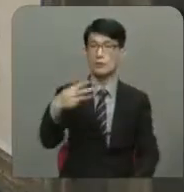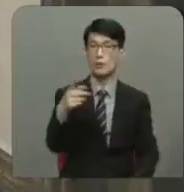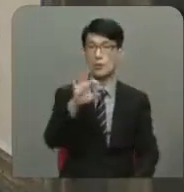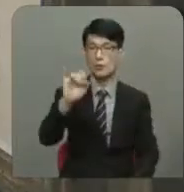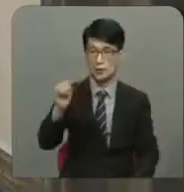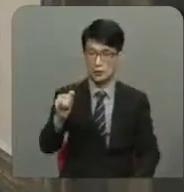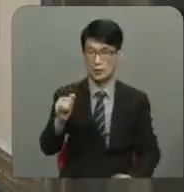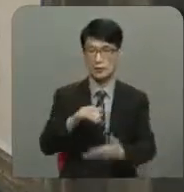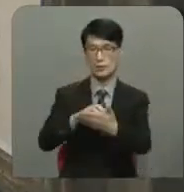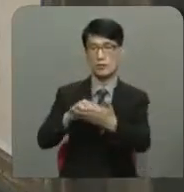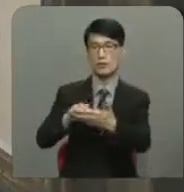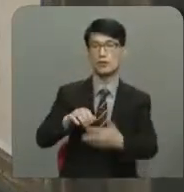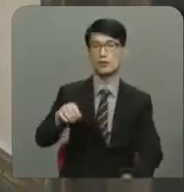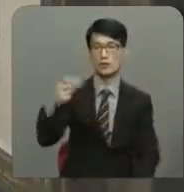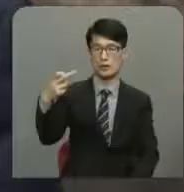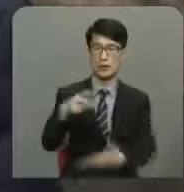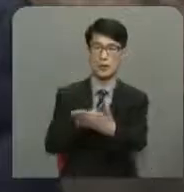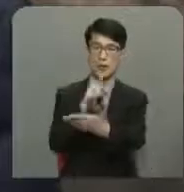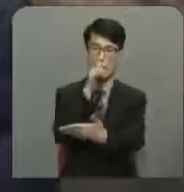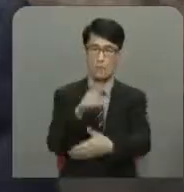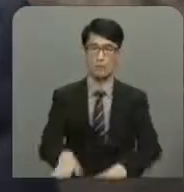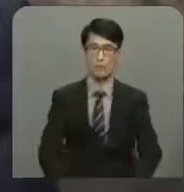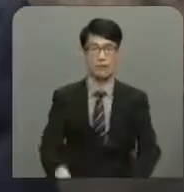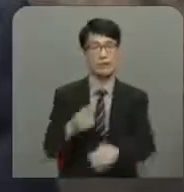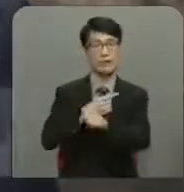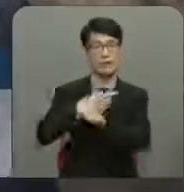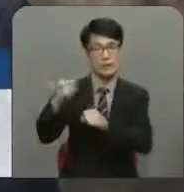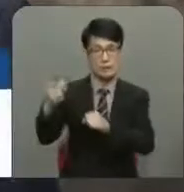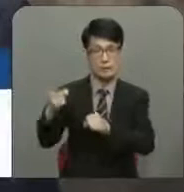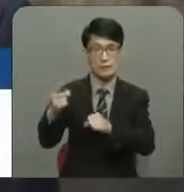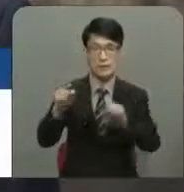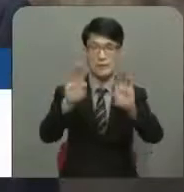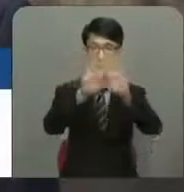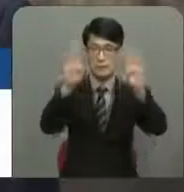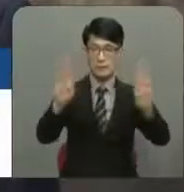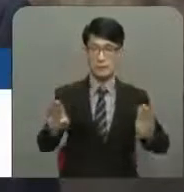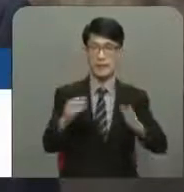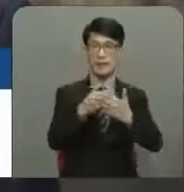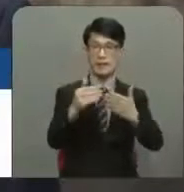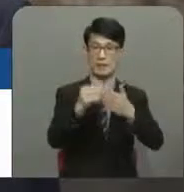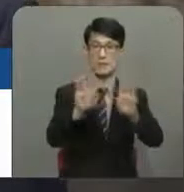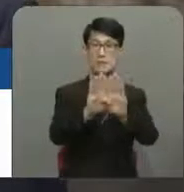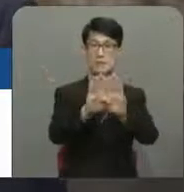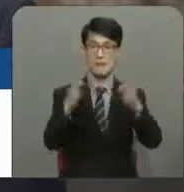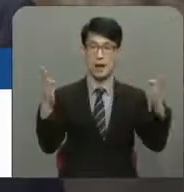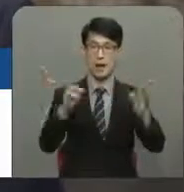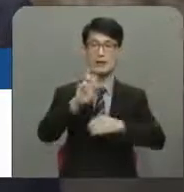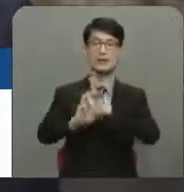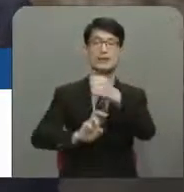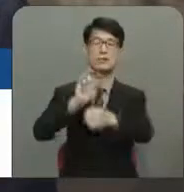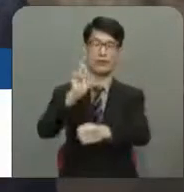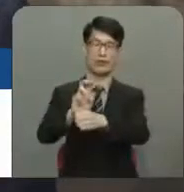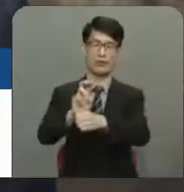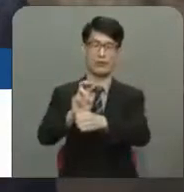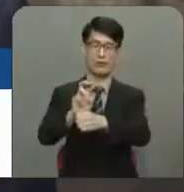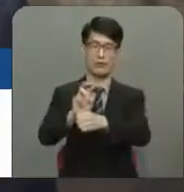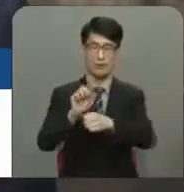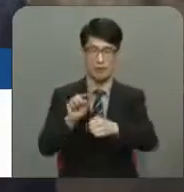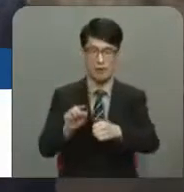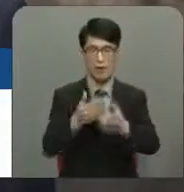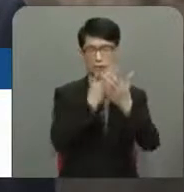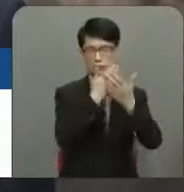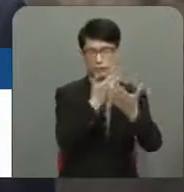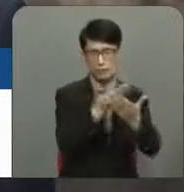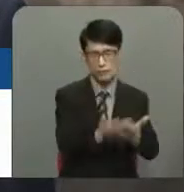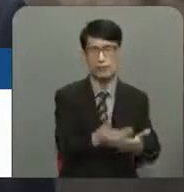됐습니다. 내년도면은 박수근 미술관 개관 20주년이 됩니다. 귀한 작품이